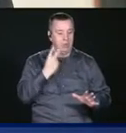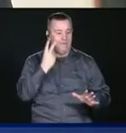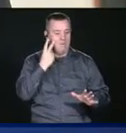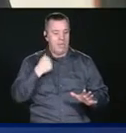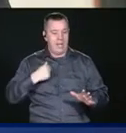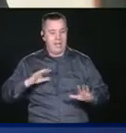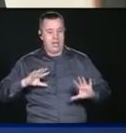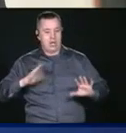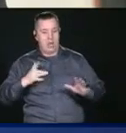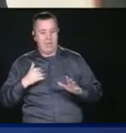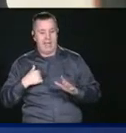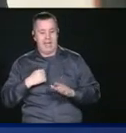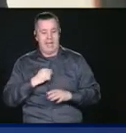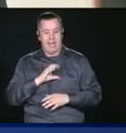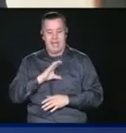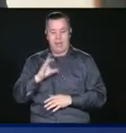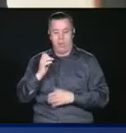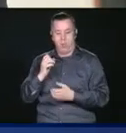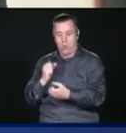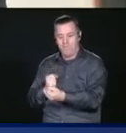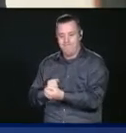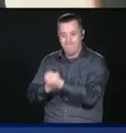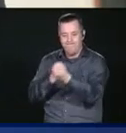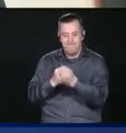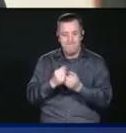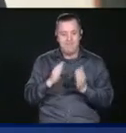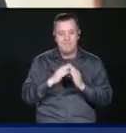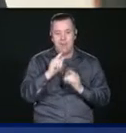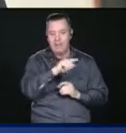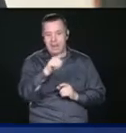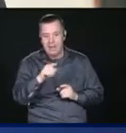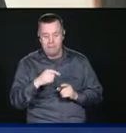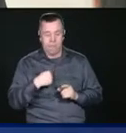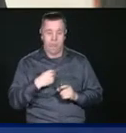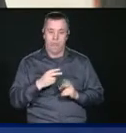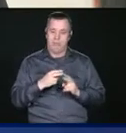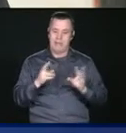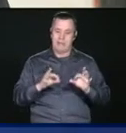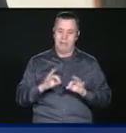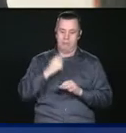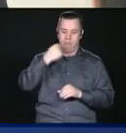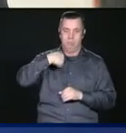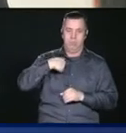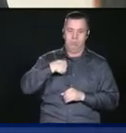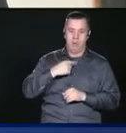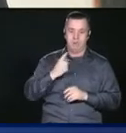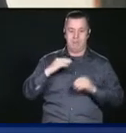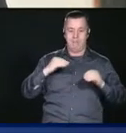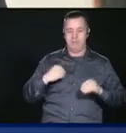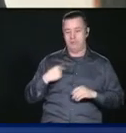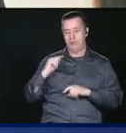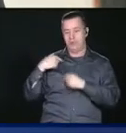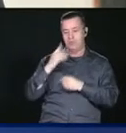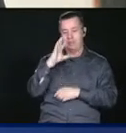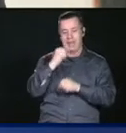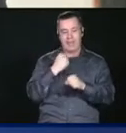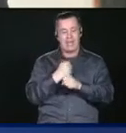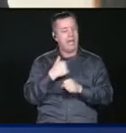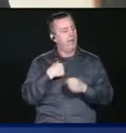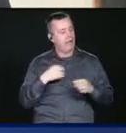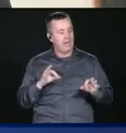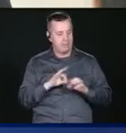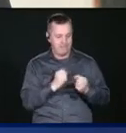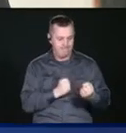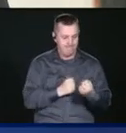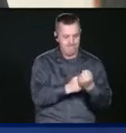aider les gouvernements provinciaux à aider les villes. Donc, au cours des 5 dernières années, notre gouvernement a